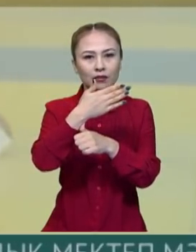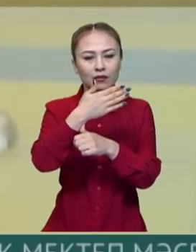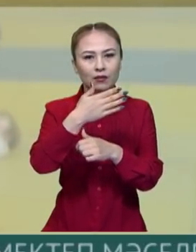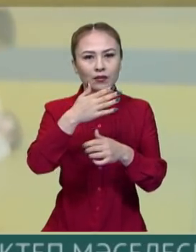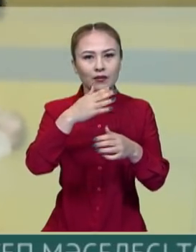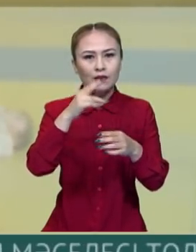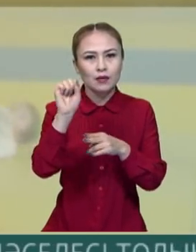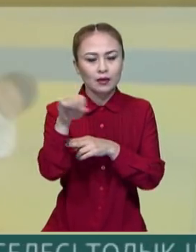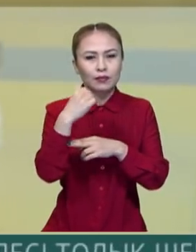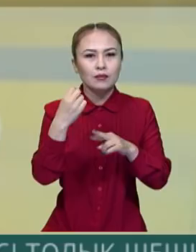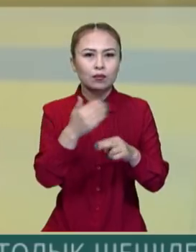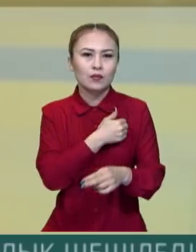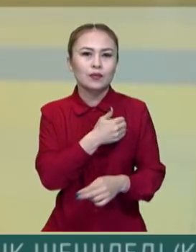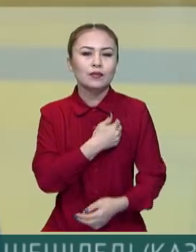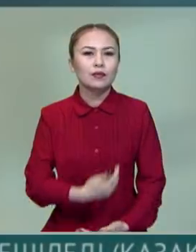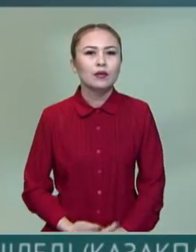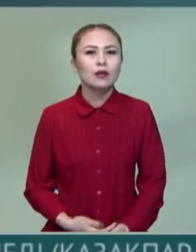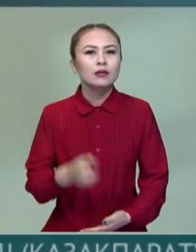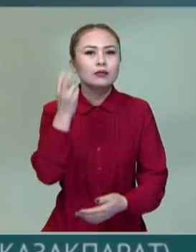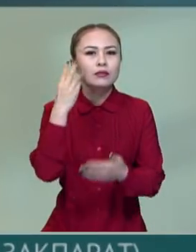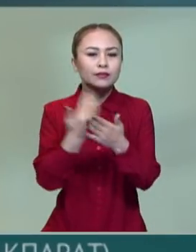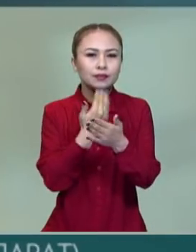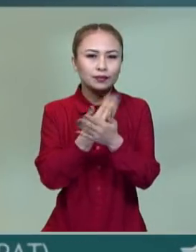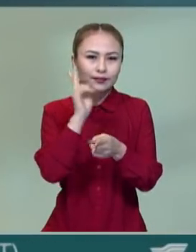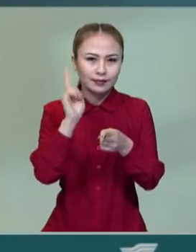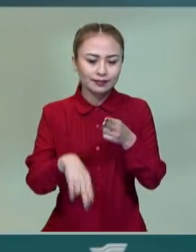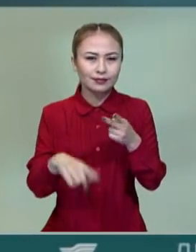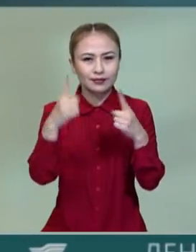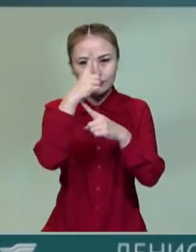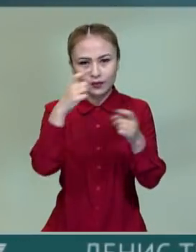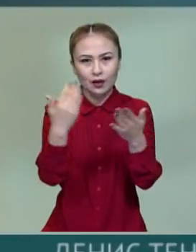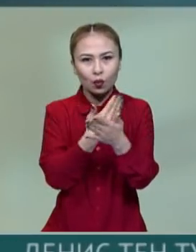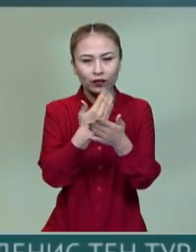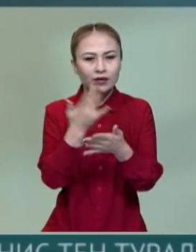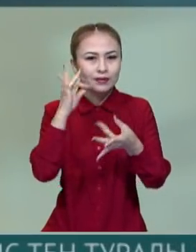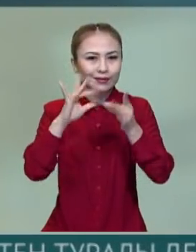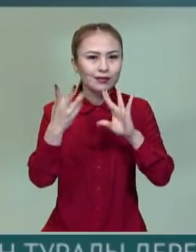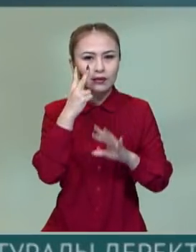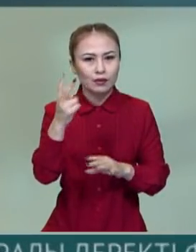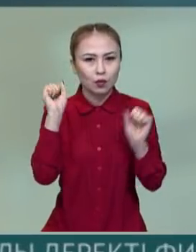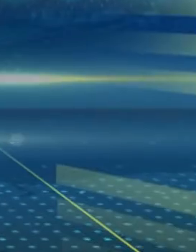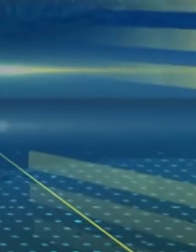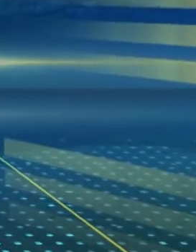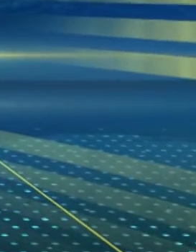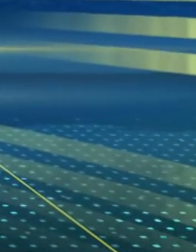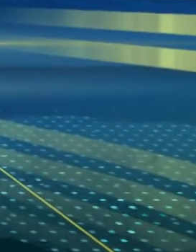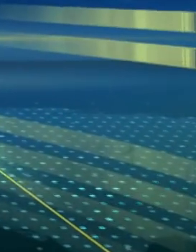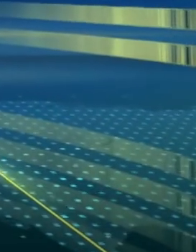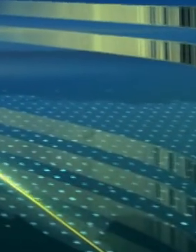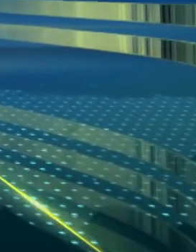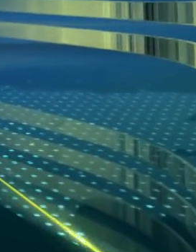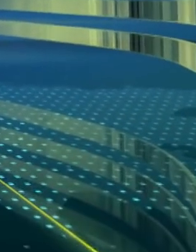көтеретін чемпиондар шығуды қалаймыз. Түскі жаңалықтарымыз осымен тәмам. Ақпараттар легін арнамыздың сайтынан да көре аласыздар.